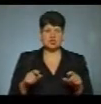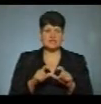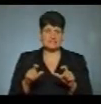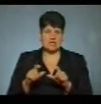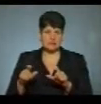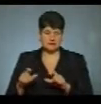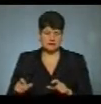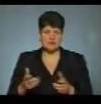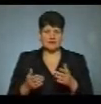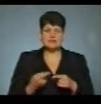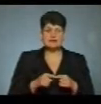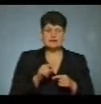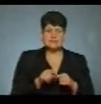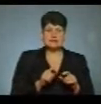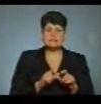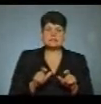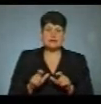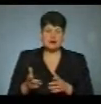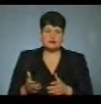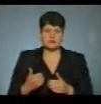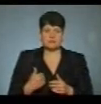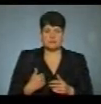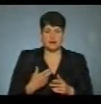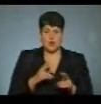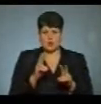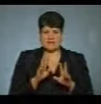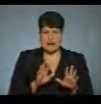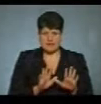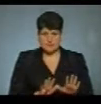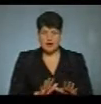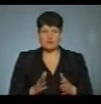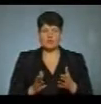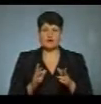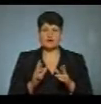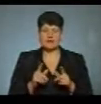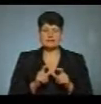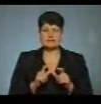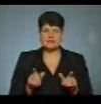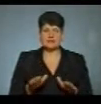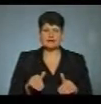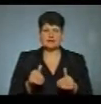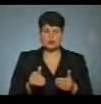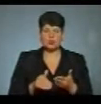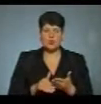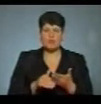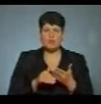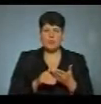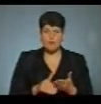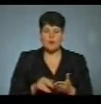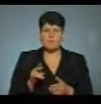але оці заклади ми якраз їх розглядаємо, але як заклади, які надають ургентну допомогу